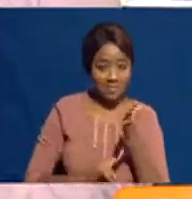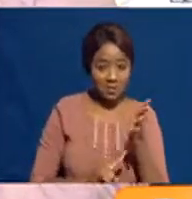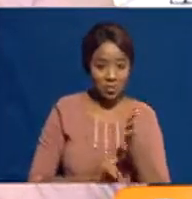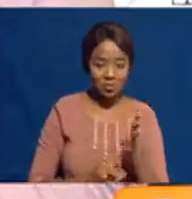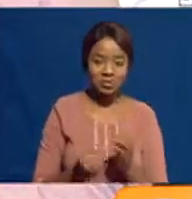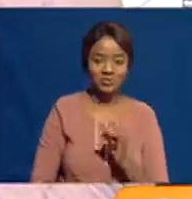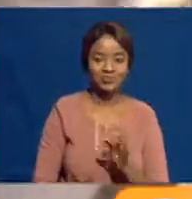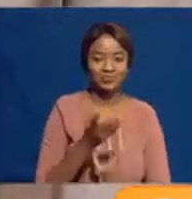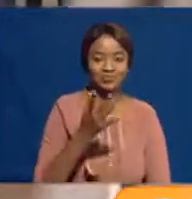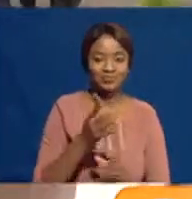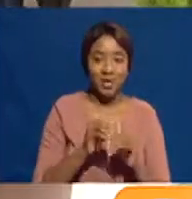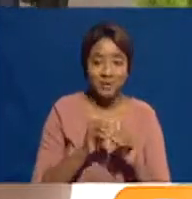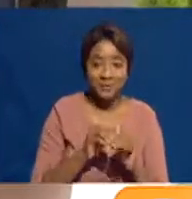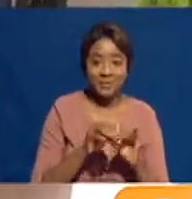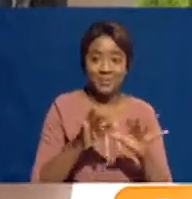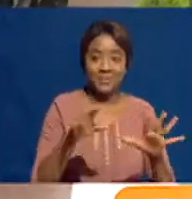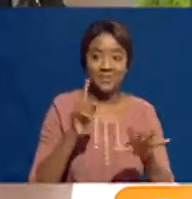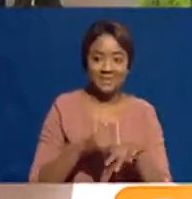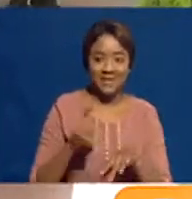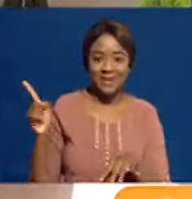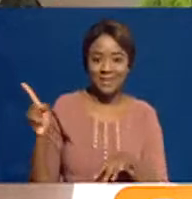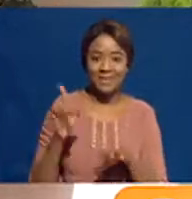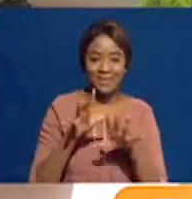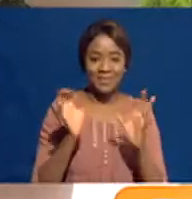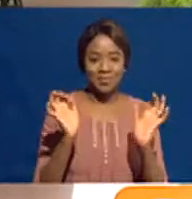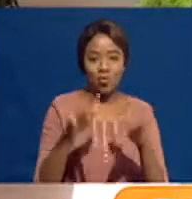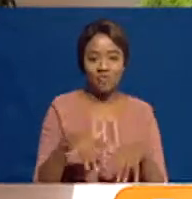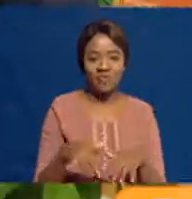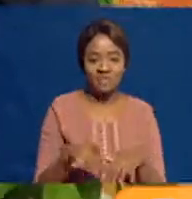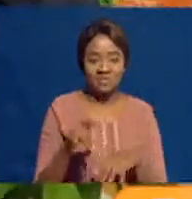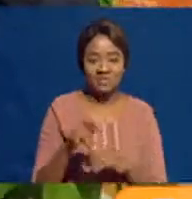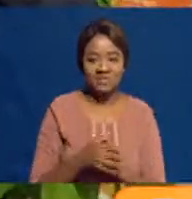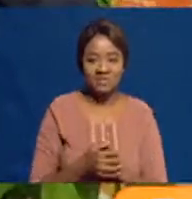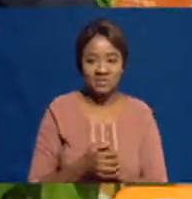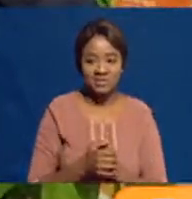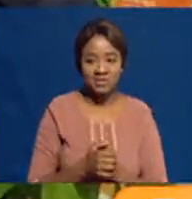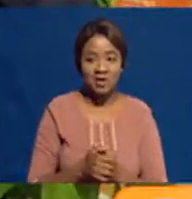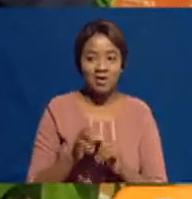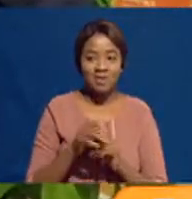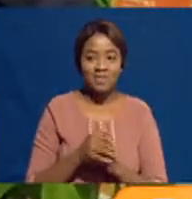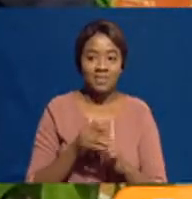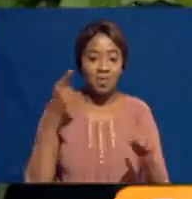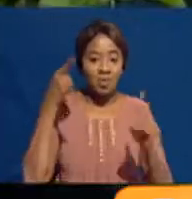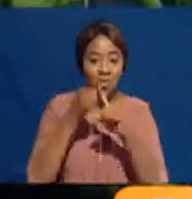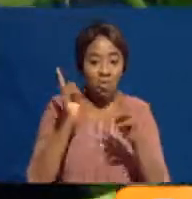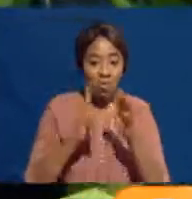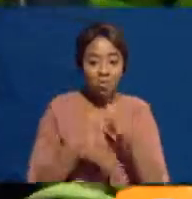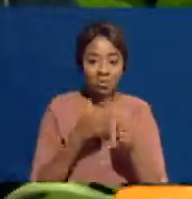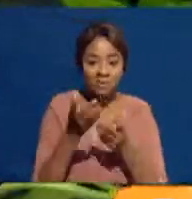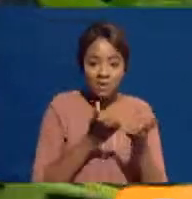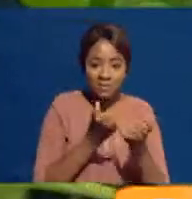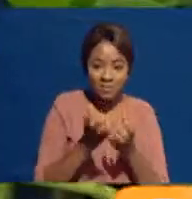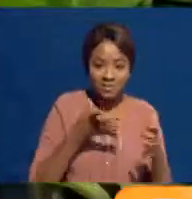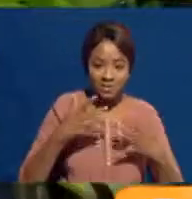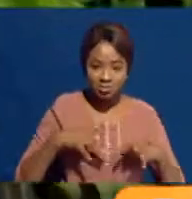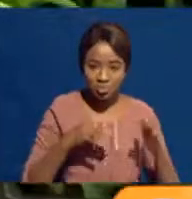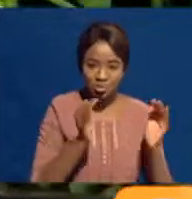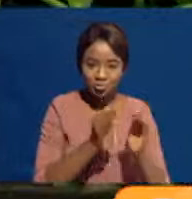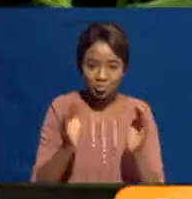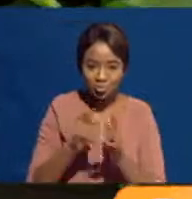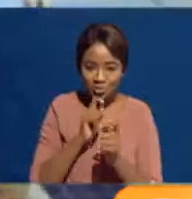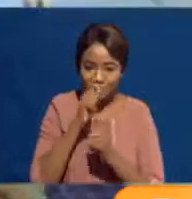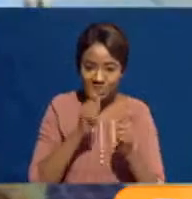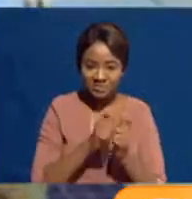ambazo zilivuma katika maonyesho ya kilimo ya bara Afrika mwaka huu. Wabunifu wanalenga wakulima wadogo hasa walio